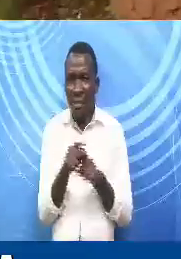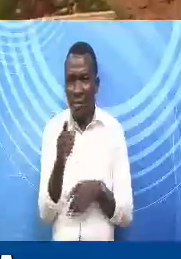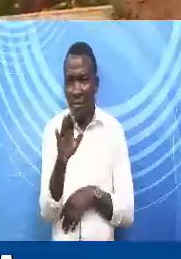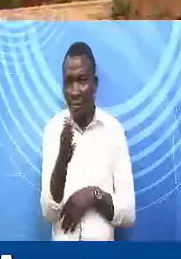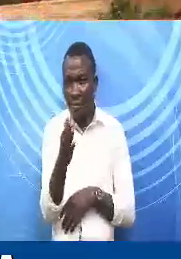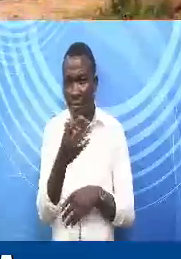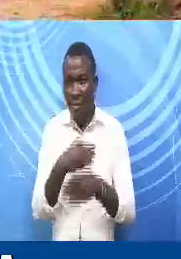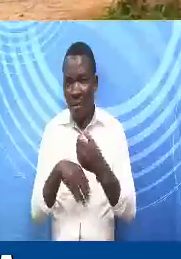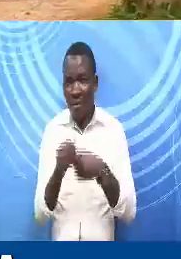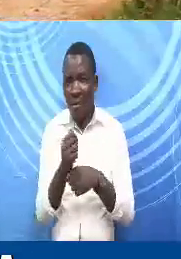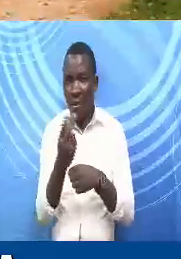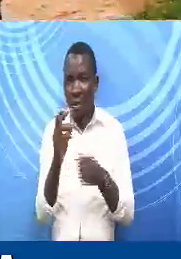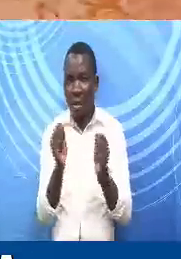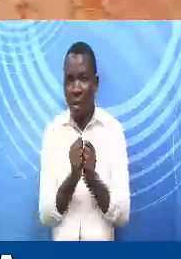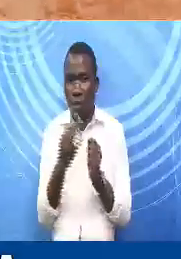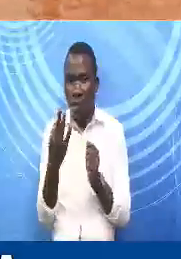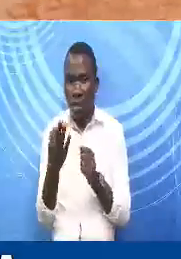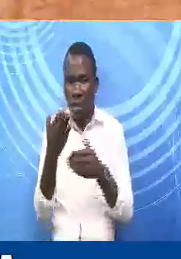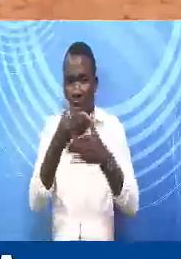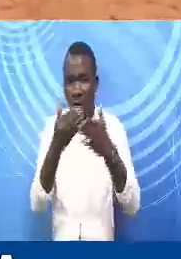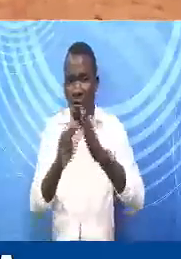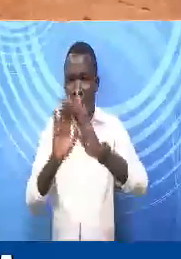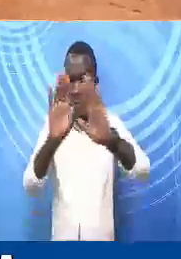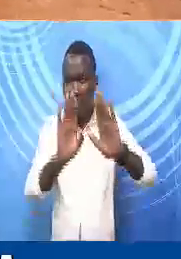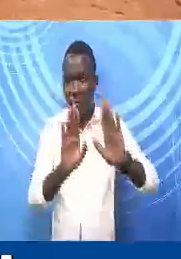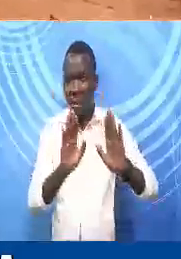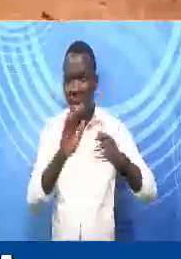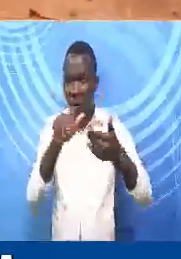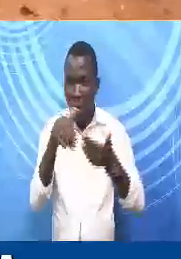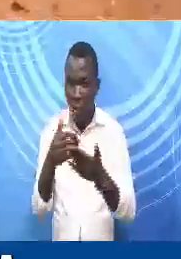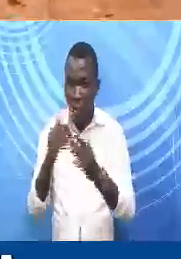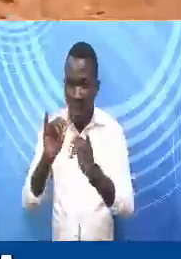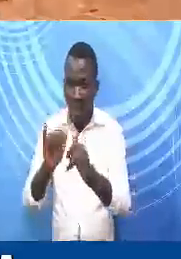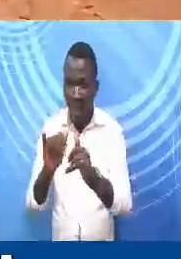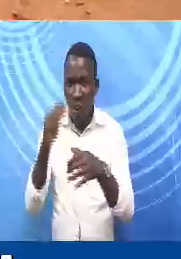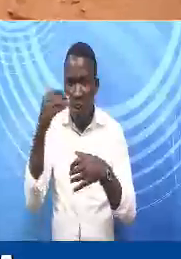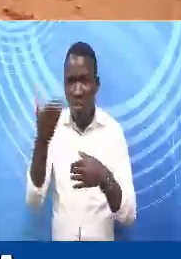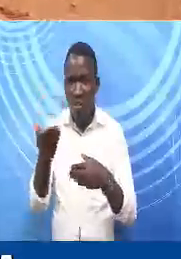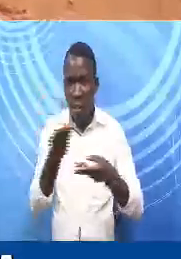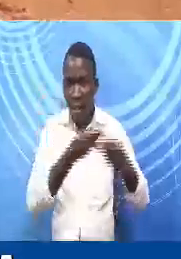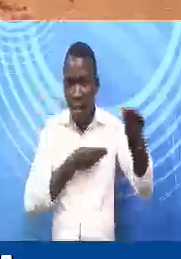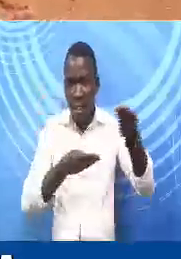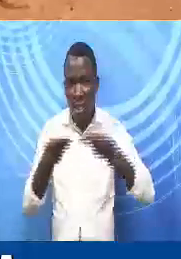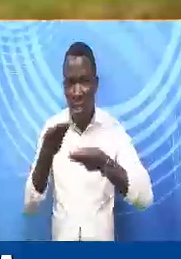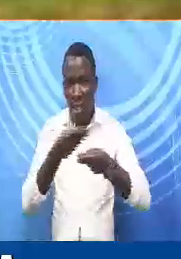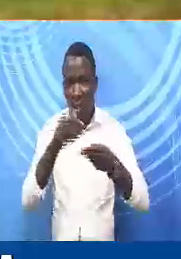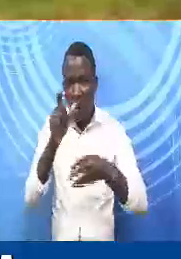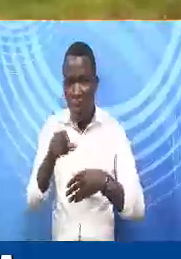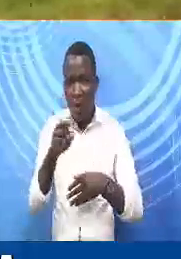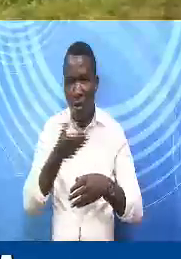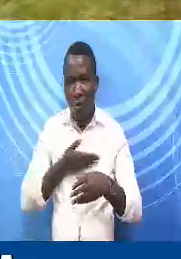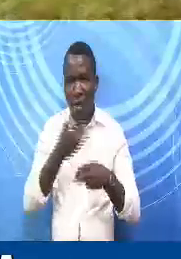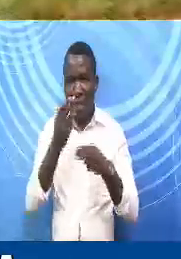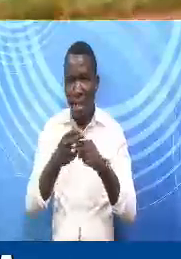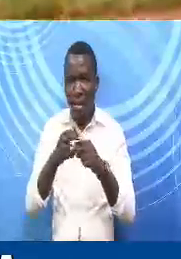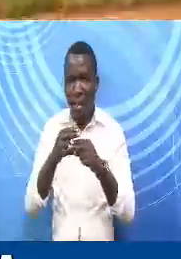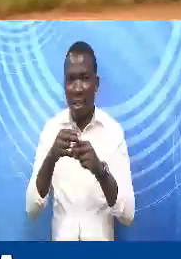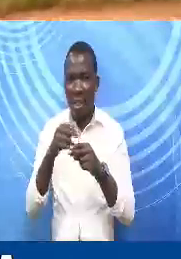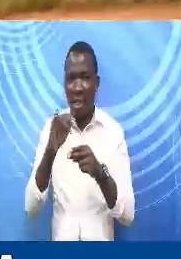yubatse korotire aha hose arahasiga hanyuma yaje kugurisha n'uhafite ari we uyu witwa